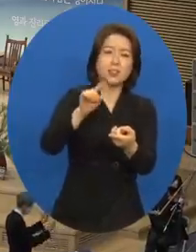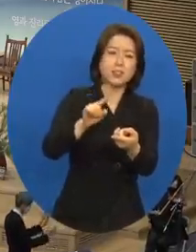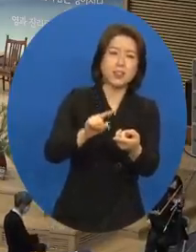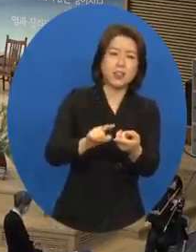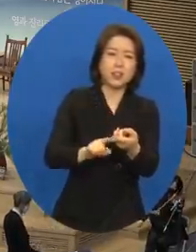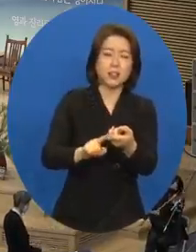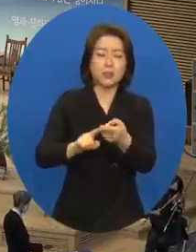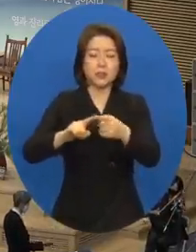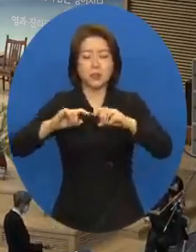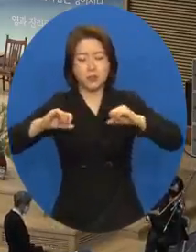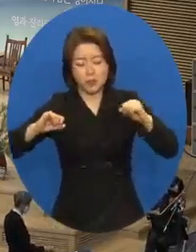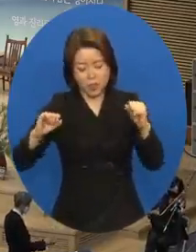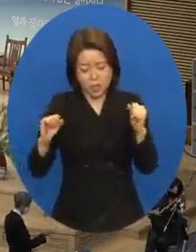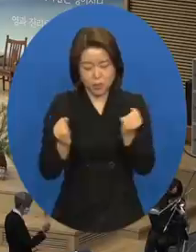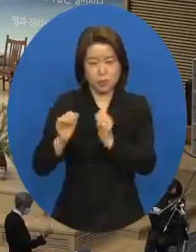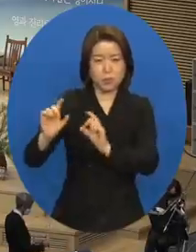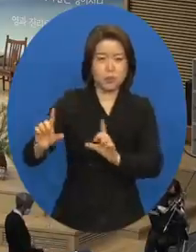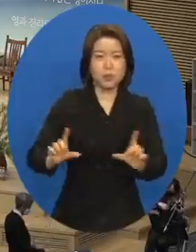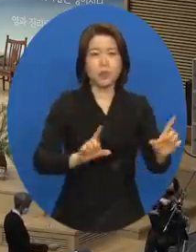이끄시는 대로